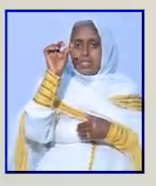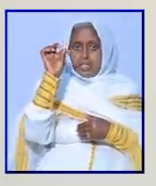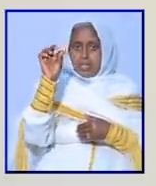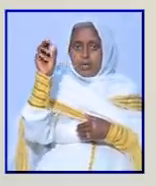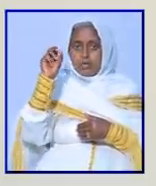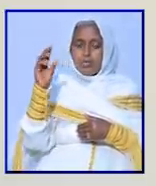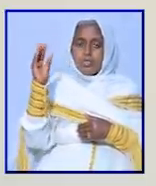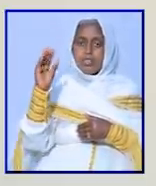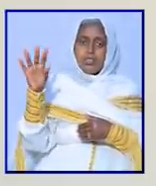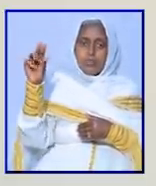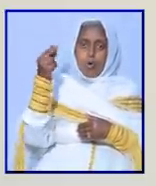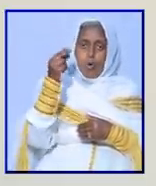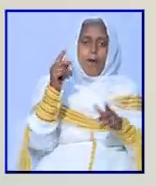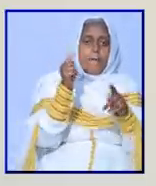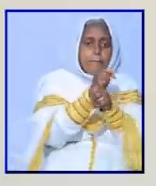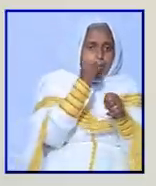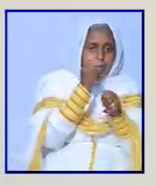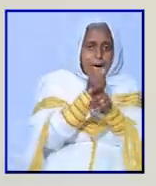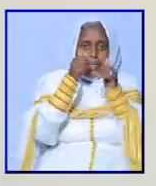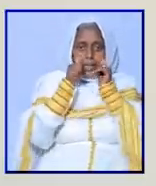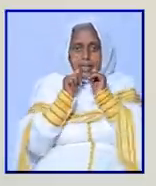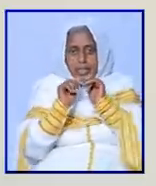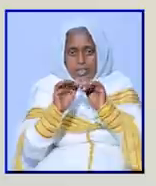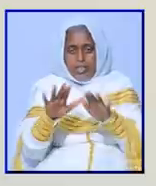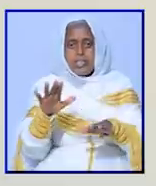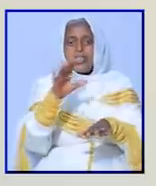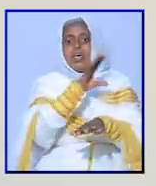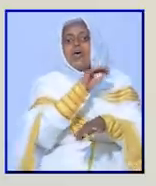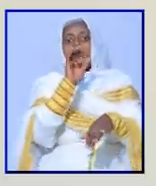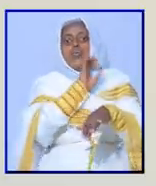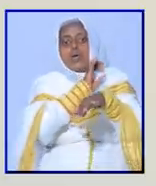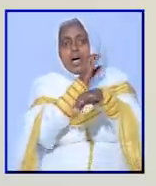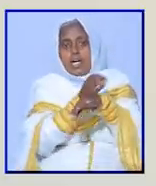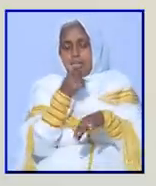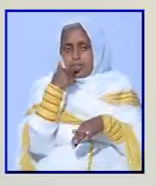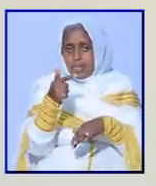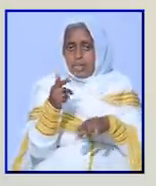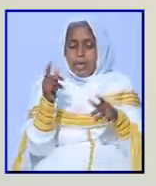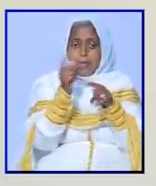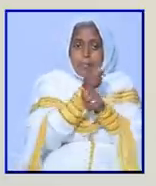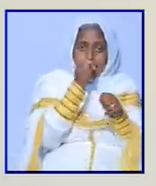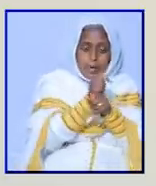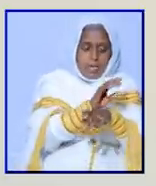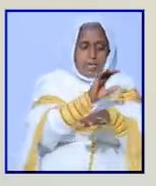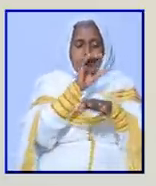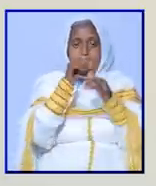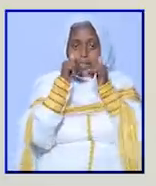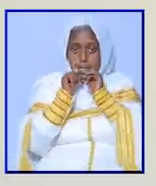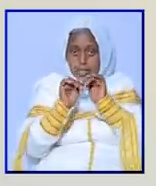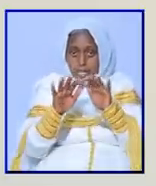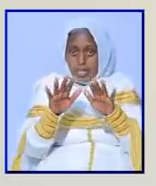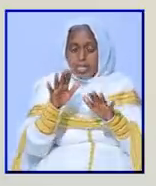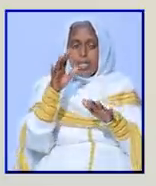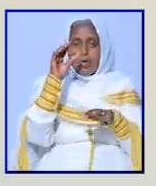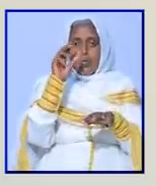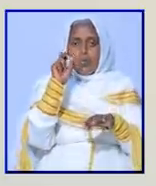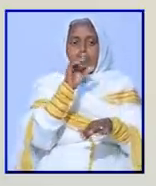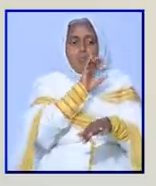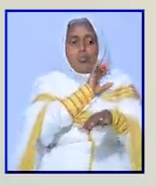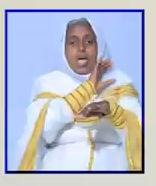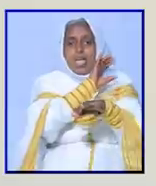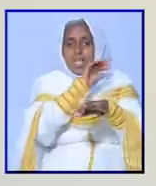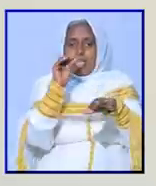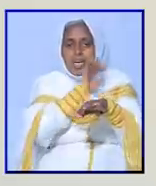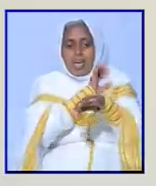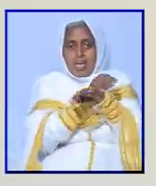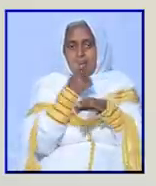ዘተወቦ ምግባረ ረድኤት ወኃይል ምግባረ ረድኤት ወኃይል